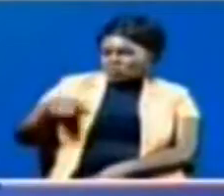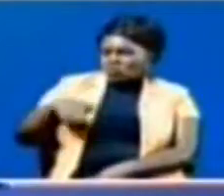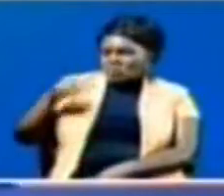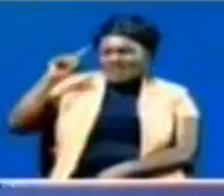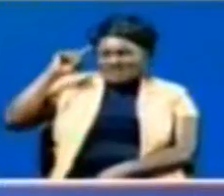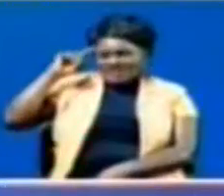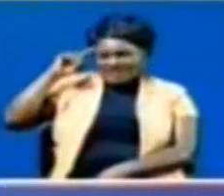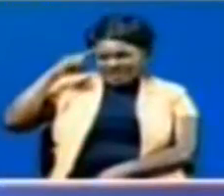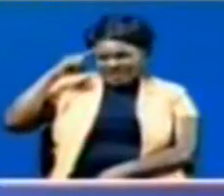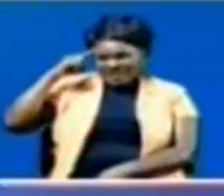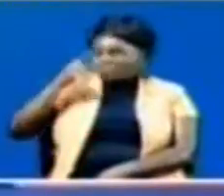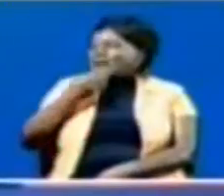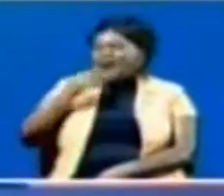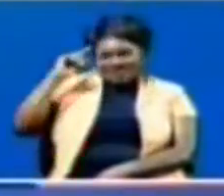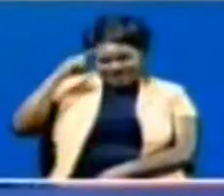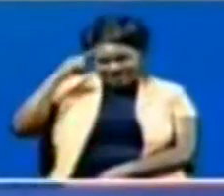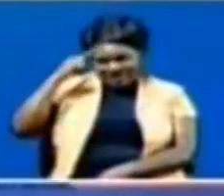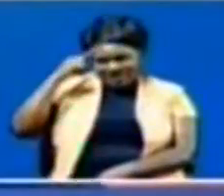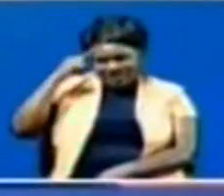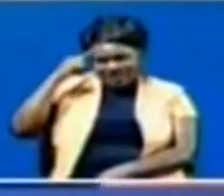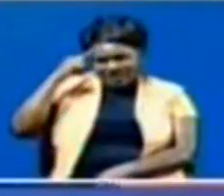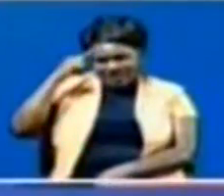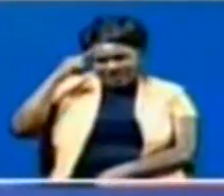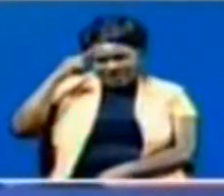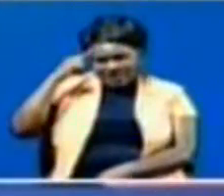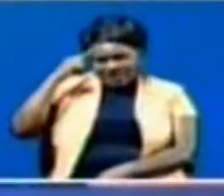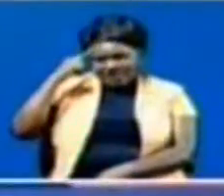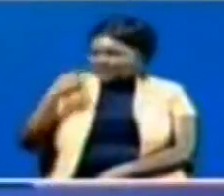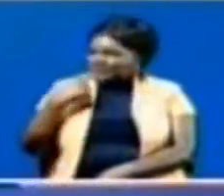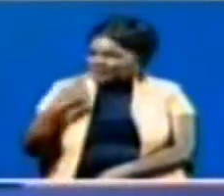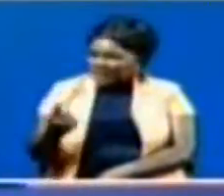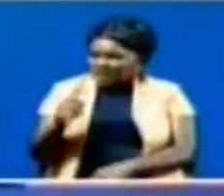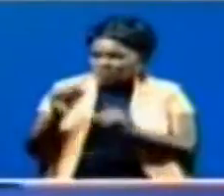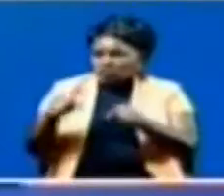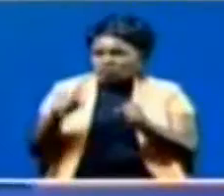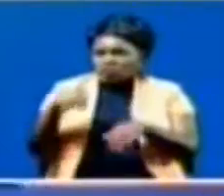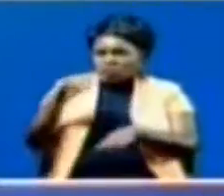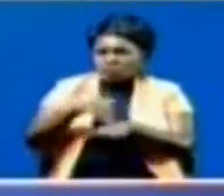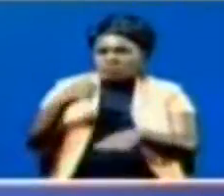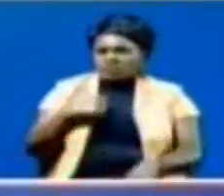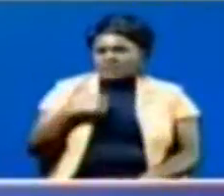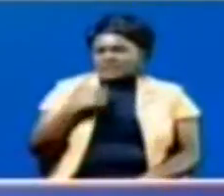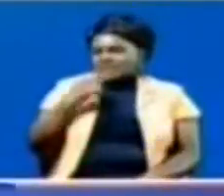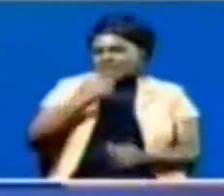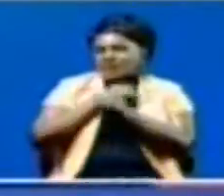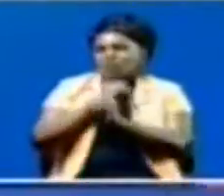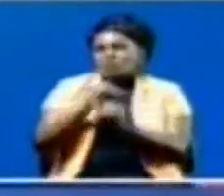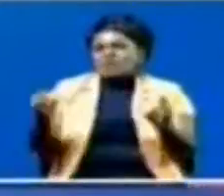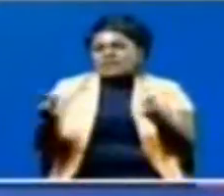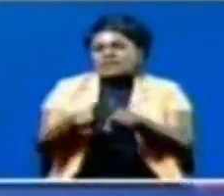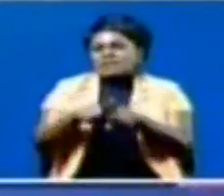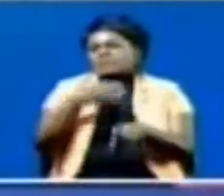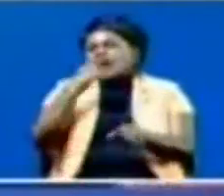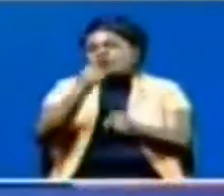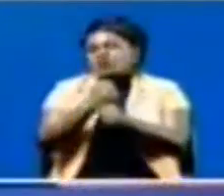kufikiria, yeye hatataka anasema neno. Na lile neno atapowasema litaweza tatiza hisia ukasema hanipendi. Ama vile